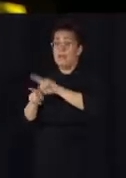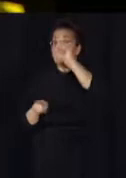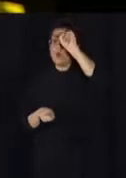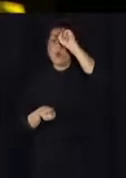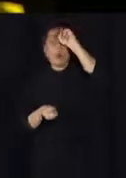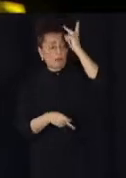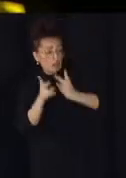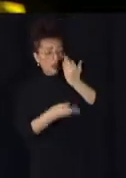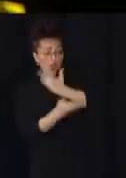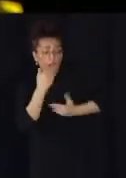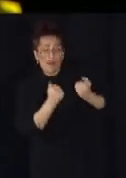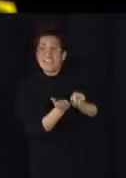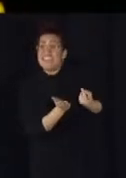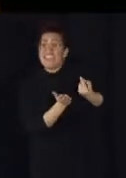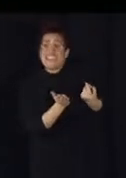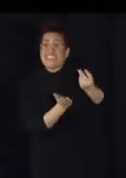pas.